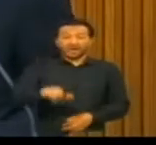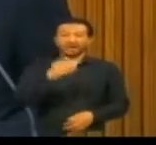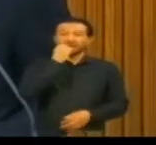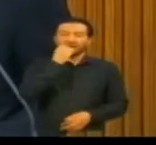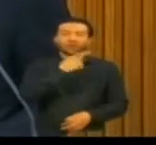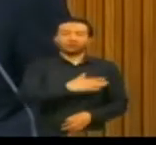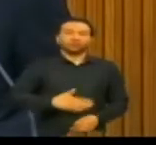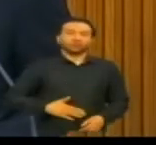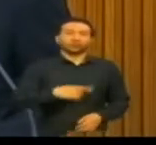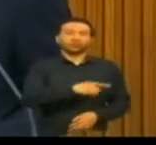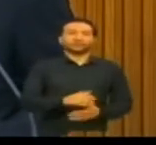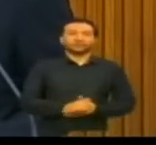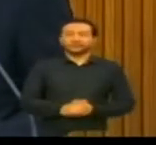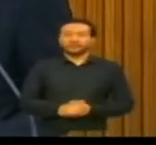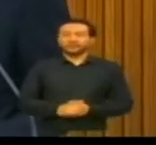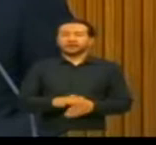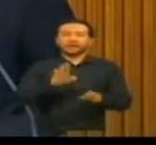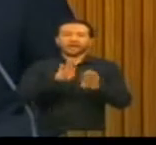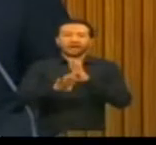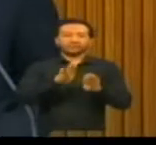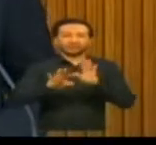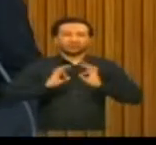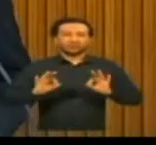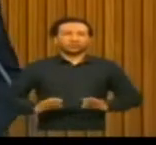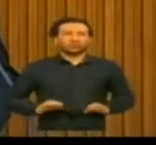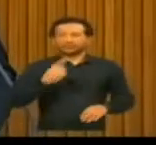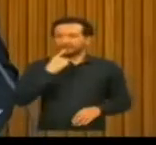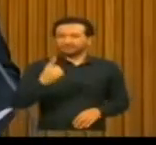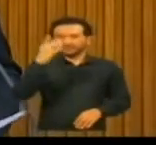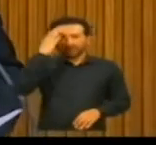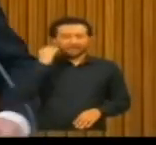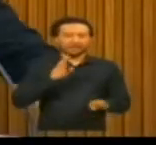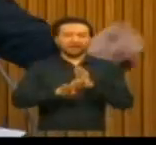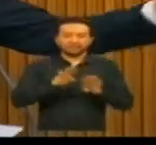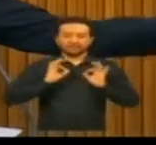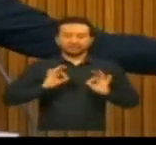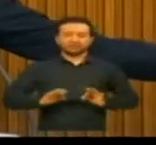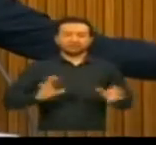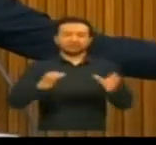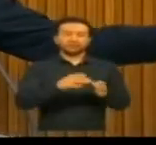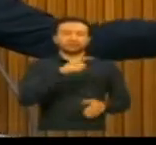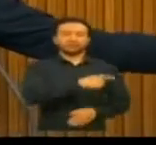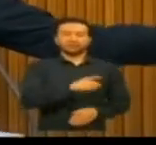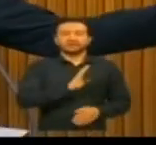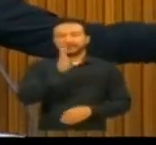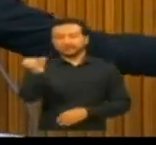beslenenlerdir. Kapı kulu dediğimiz bir kavram vardır. Kapı kulu sınıfıdır bunlar işte.